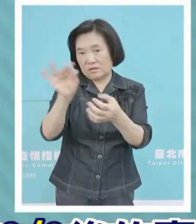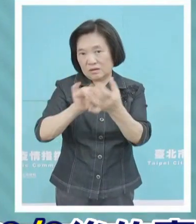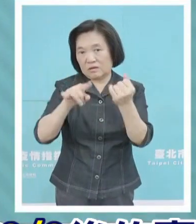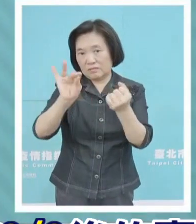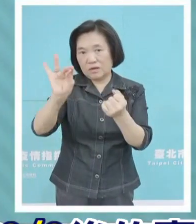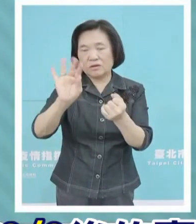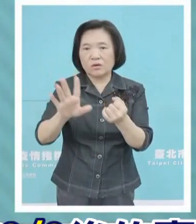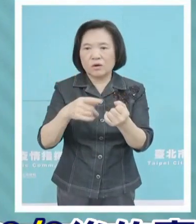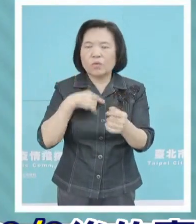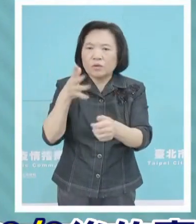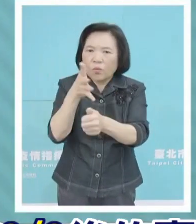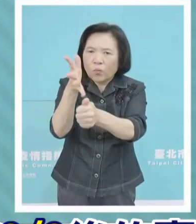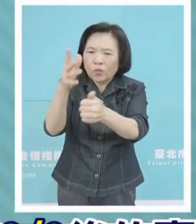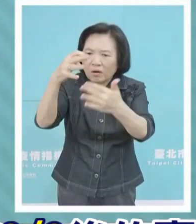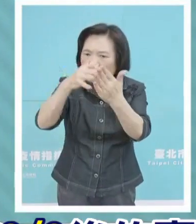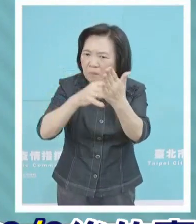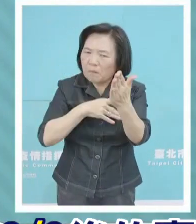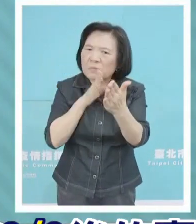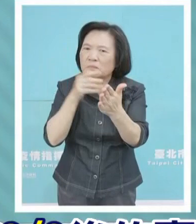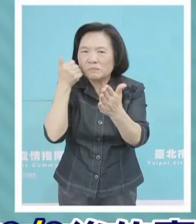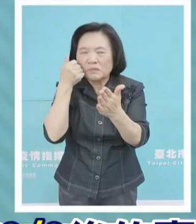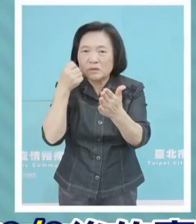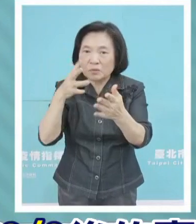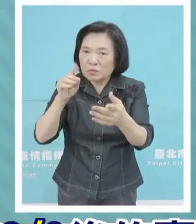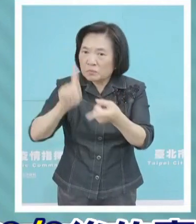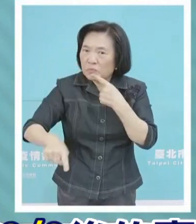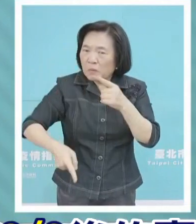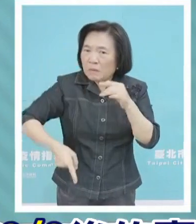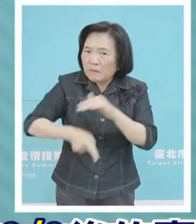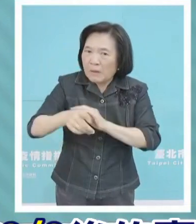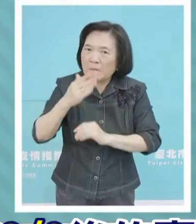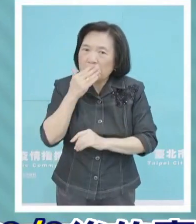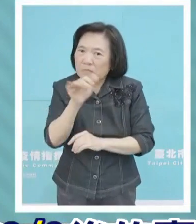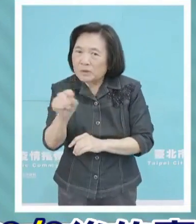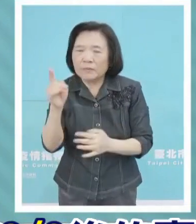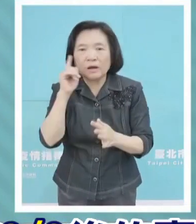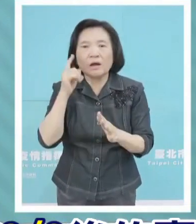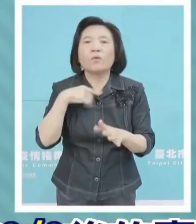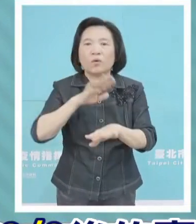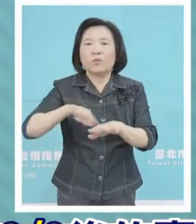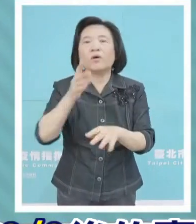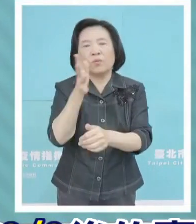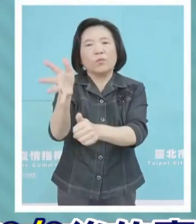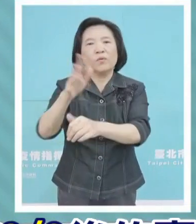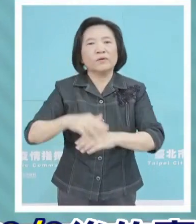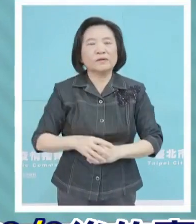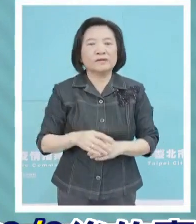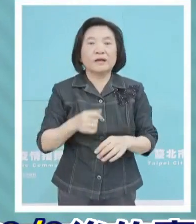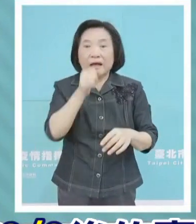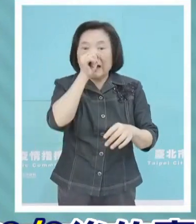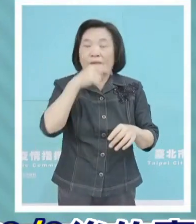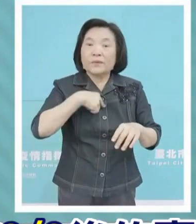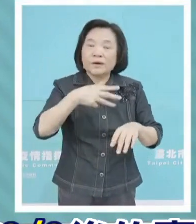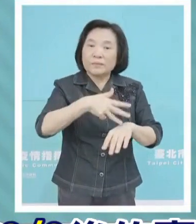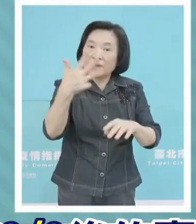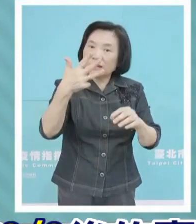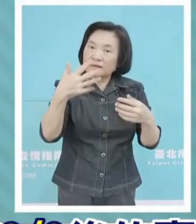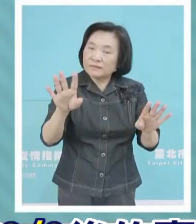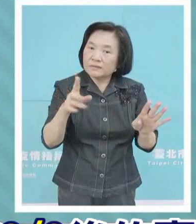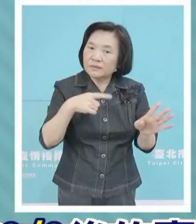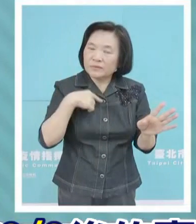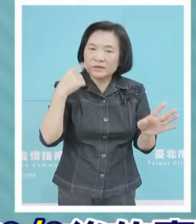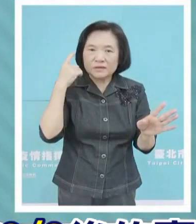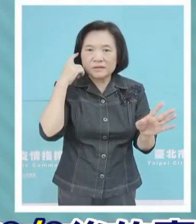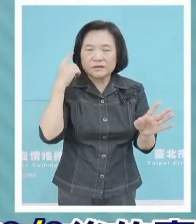在八点十四分在这个群组上面，我那时候突然想到说，哎，好心肝有一直来要求打